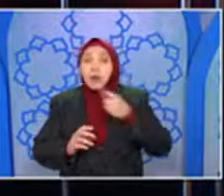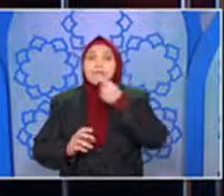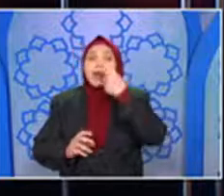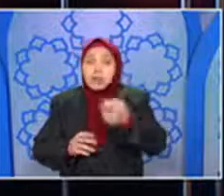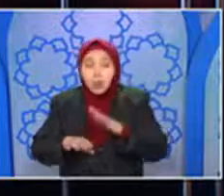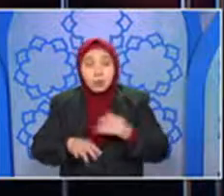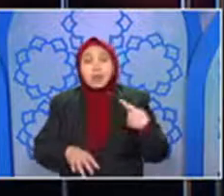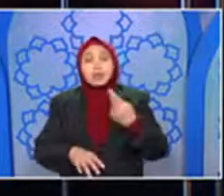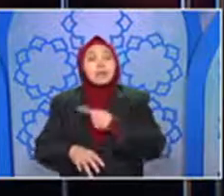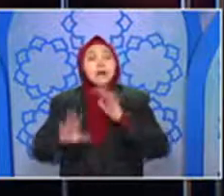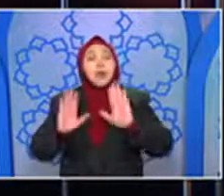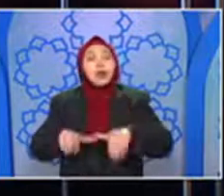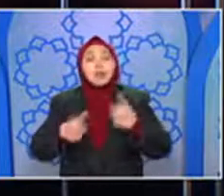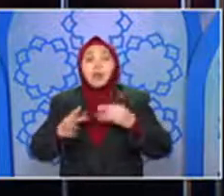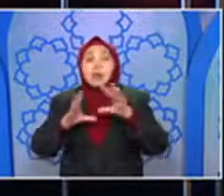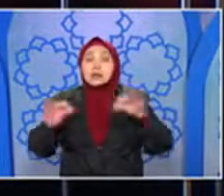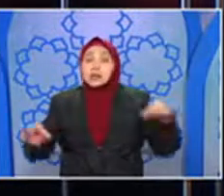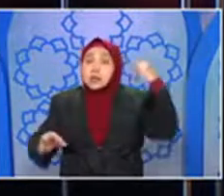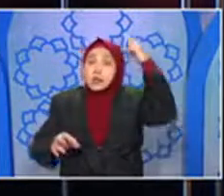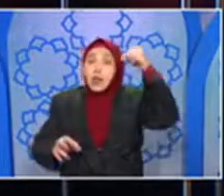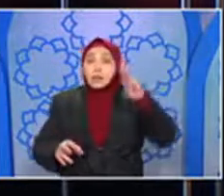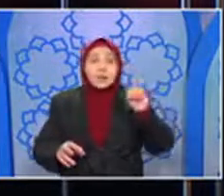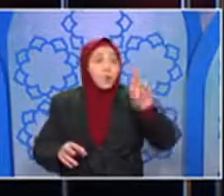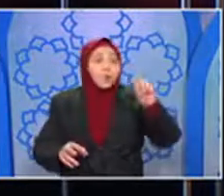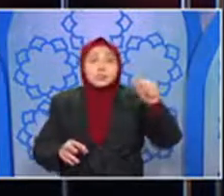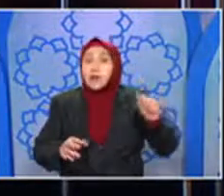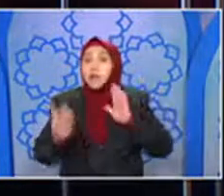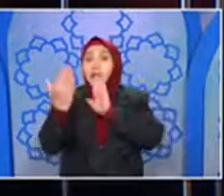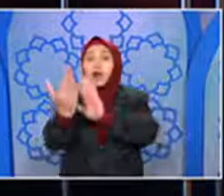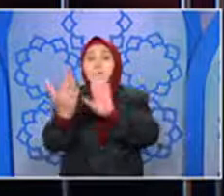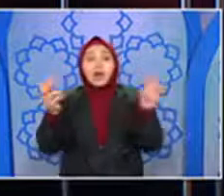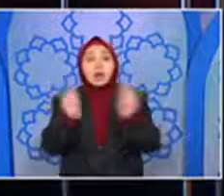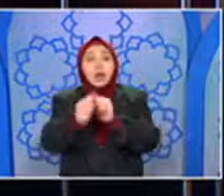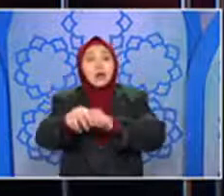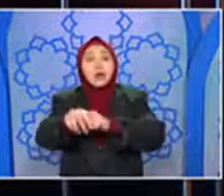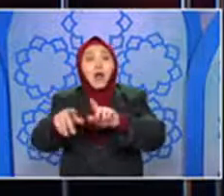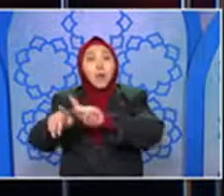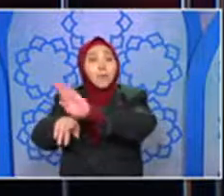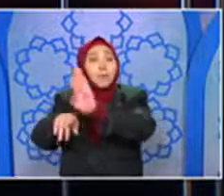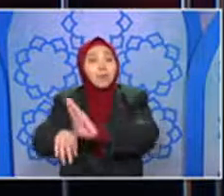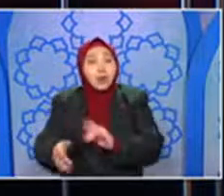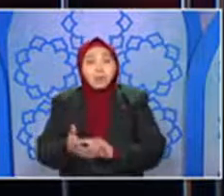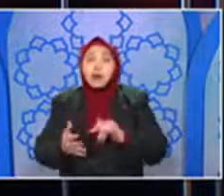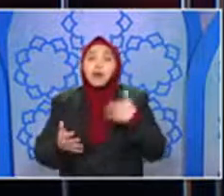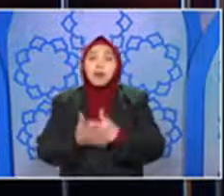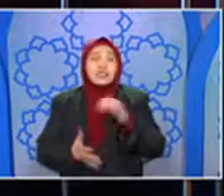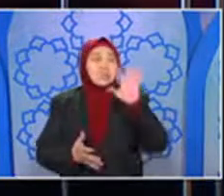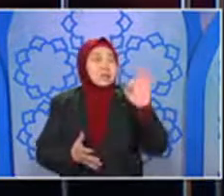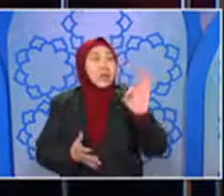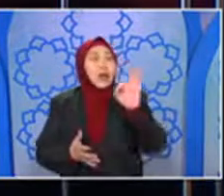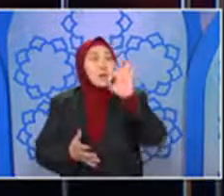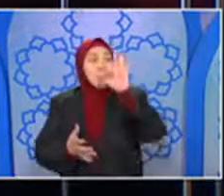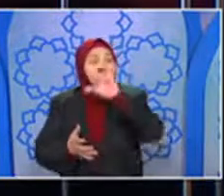kita bagaimana kisah Nabi Musa alaihi salam berhadapan dengan kaum dia hampir 900 tahun